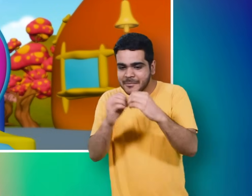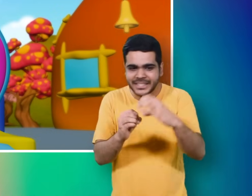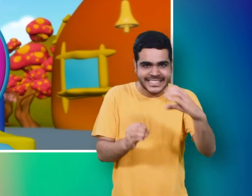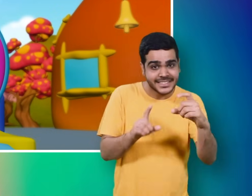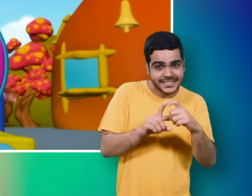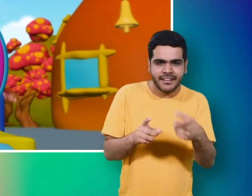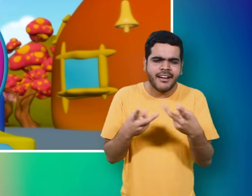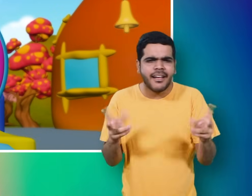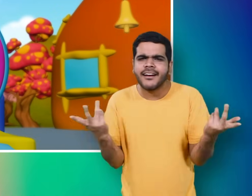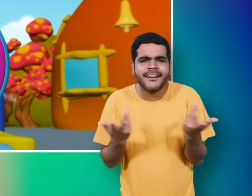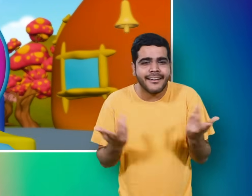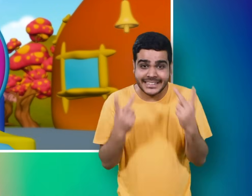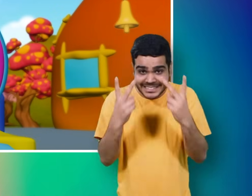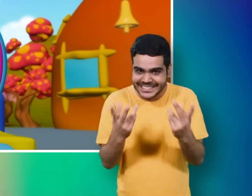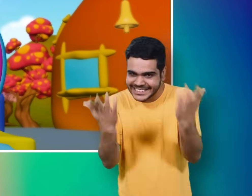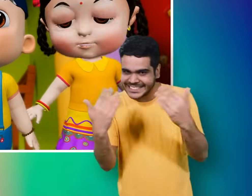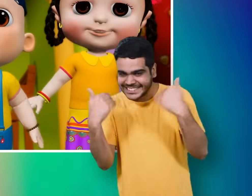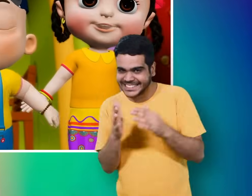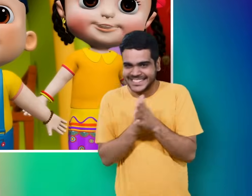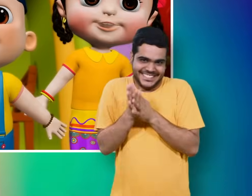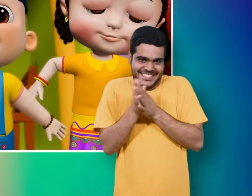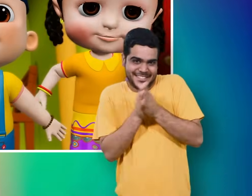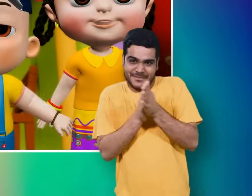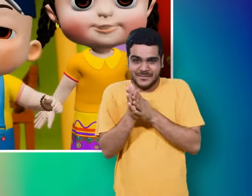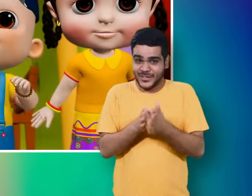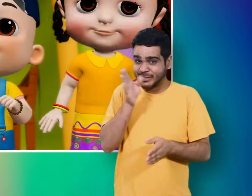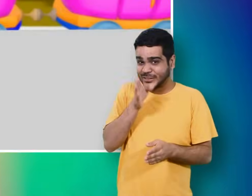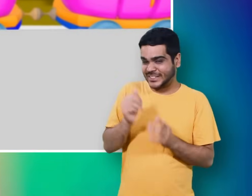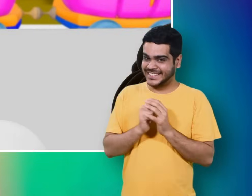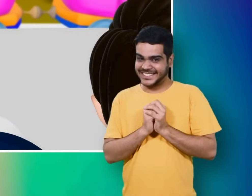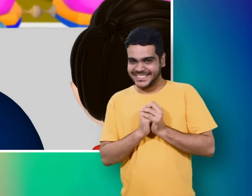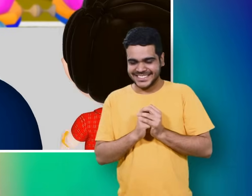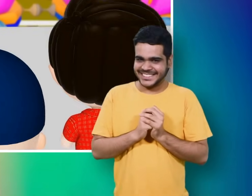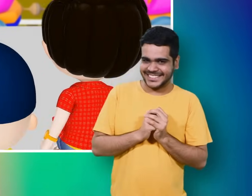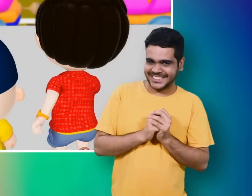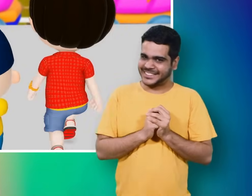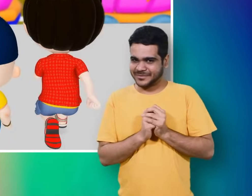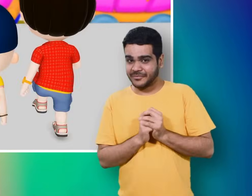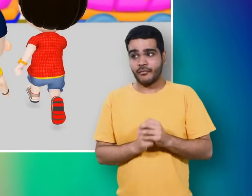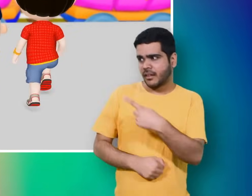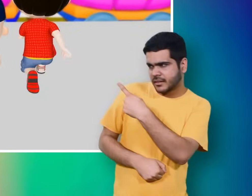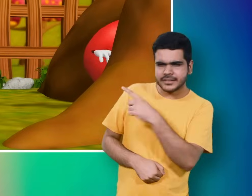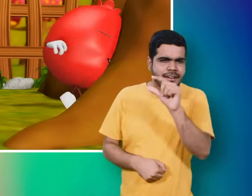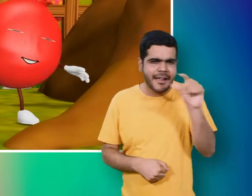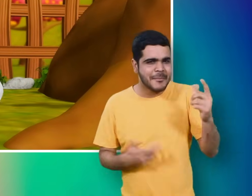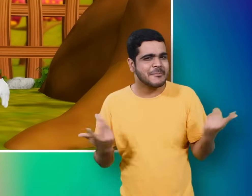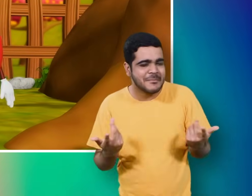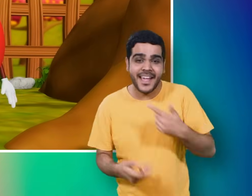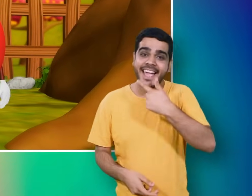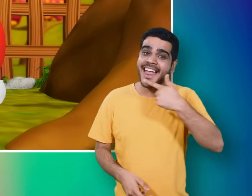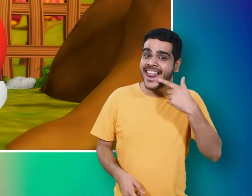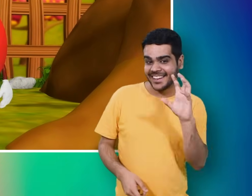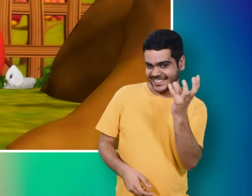तक सारे फ्रेंड्स को ढूंढते हैं। ये छुप छुप छुप छुप। अ